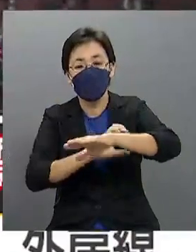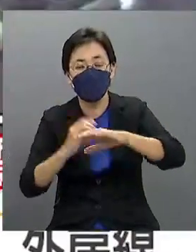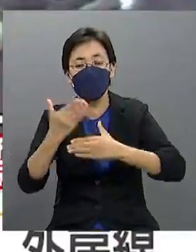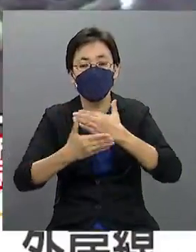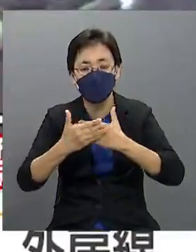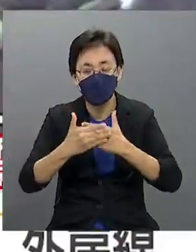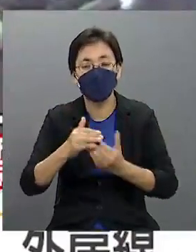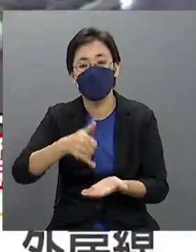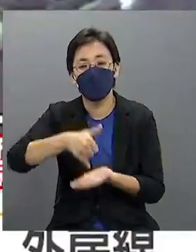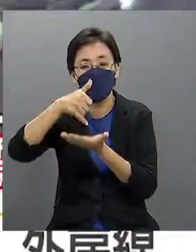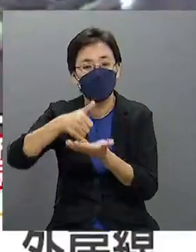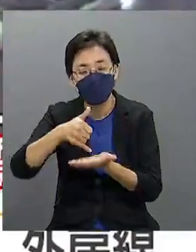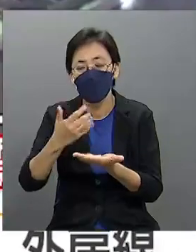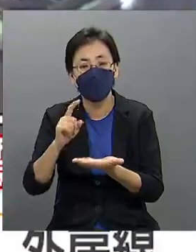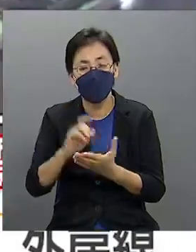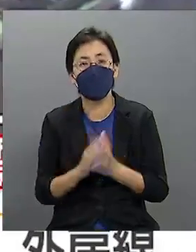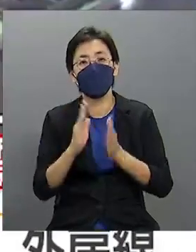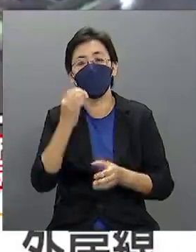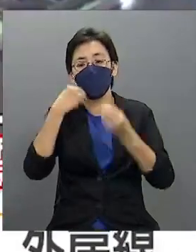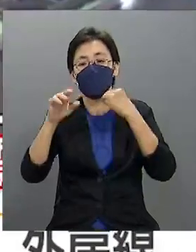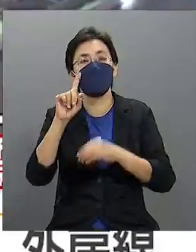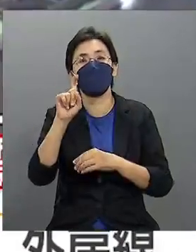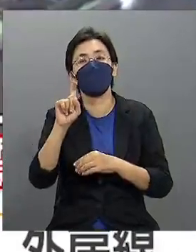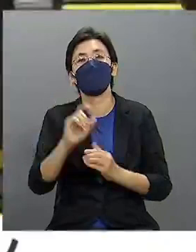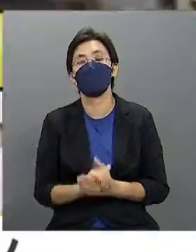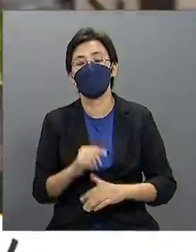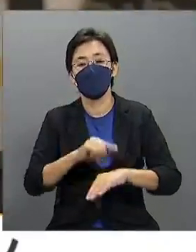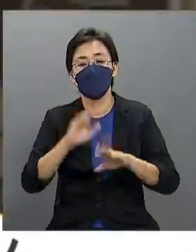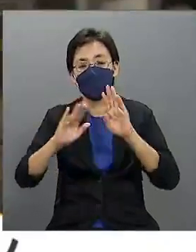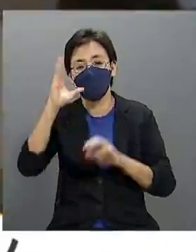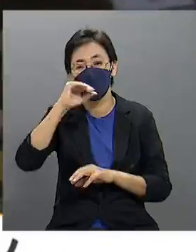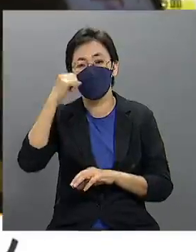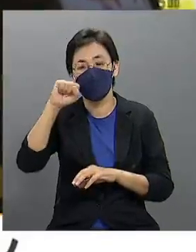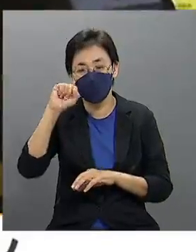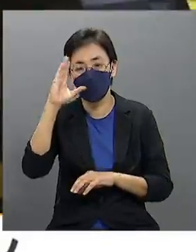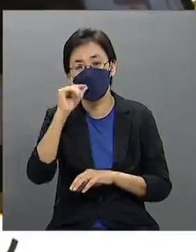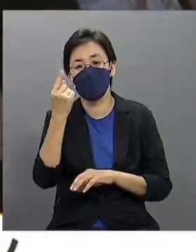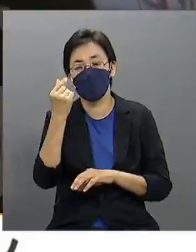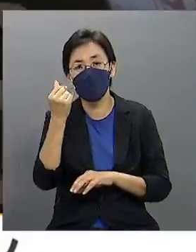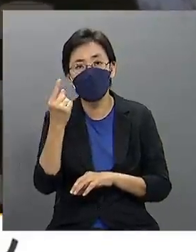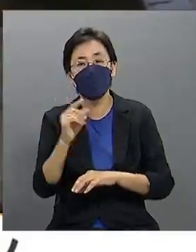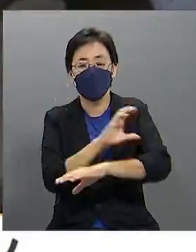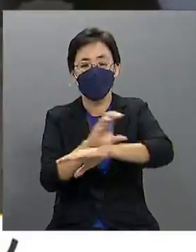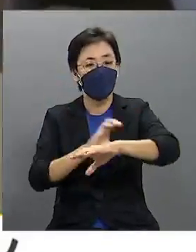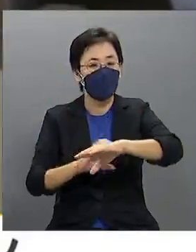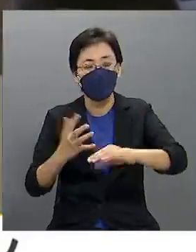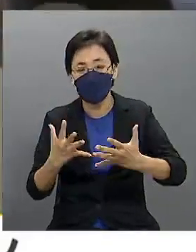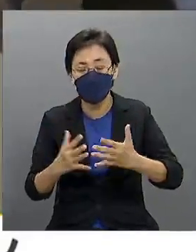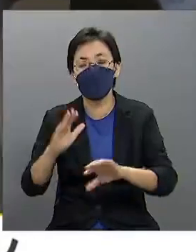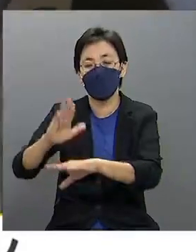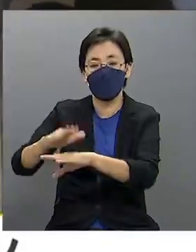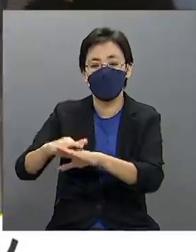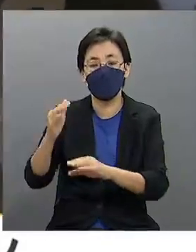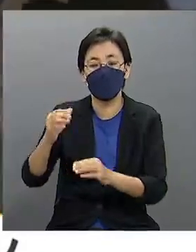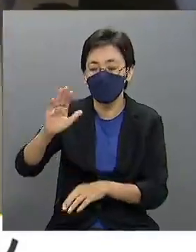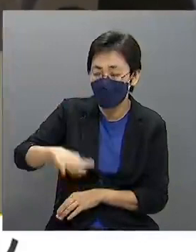คนกไมสามารถกบบ้านได้ยิ่งต่นั้นช่ง 4-5 ทุงแล้วเนี่ยทางรไหยุคนก็จะเรีกแท็คซี่กับบ้านหรอว่า